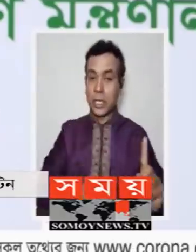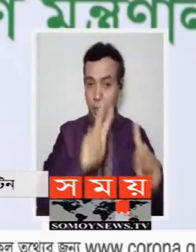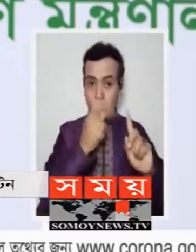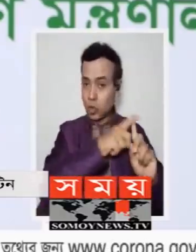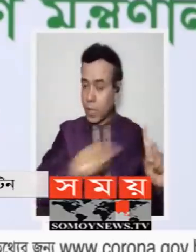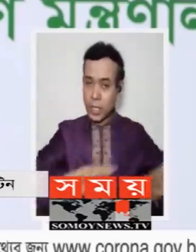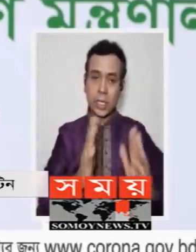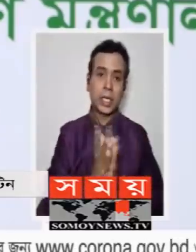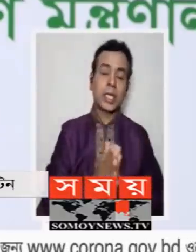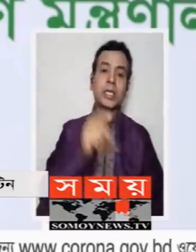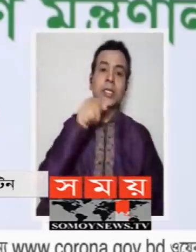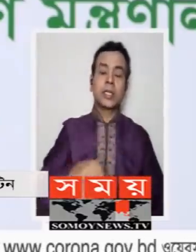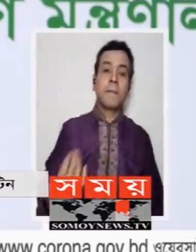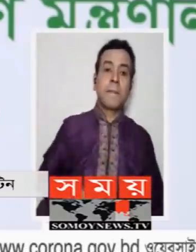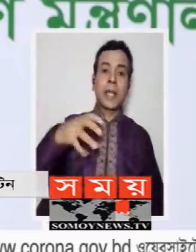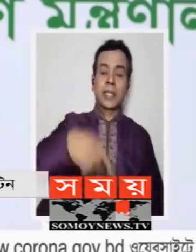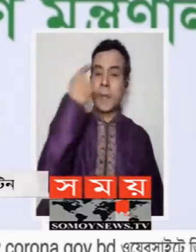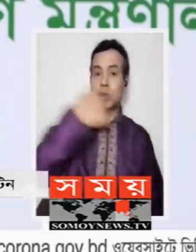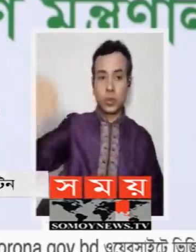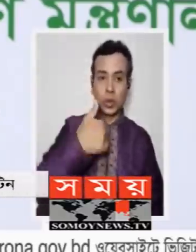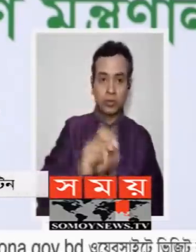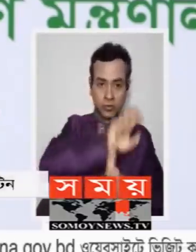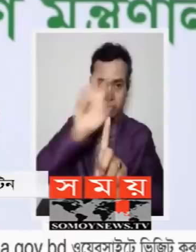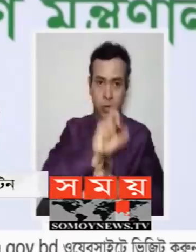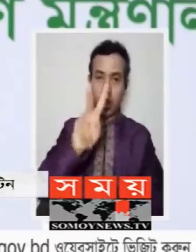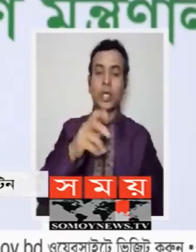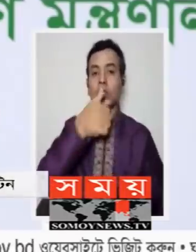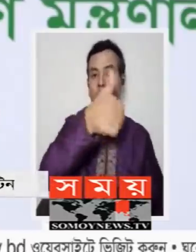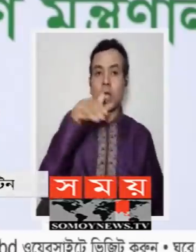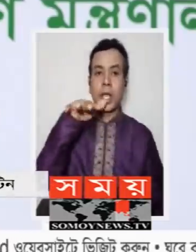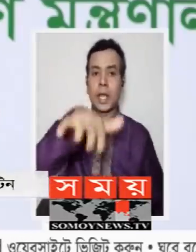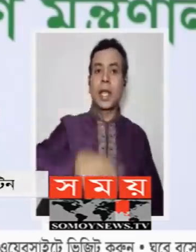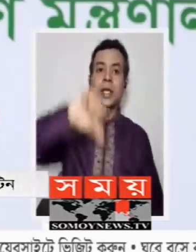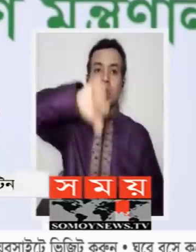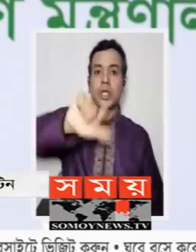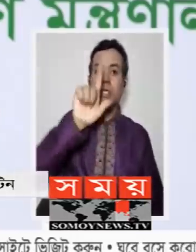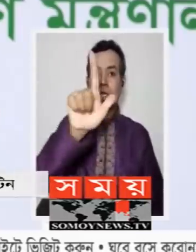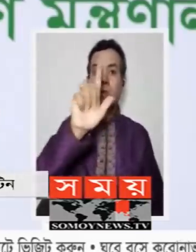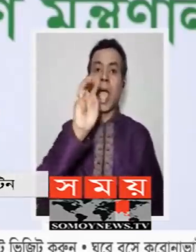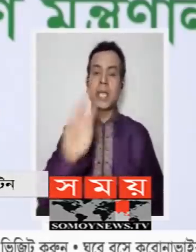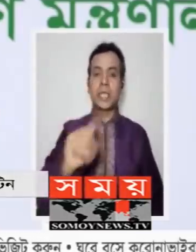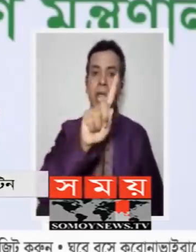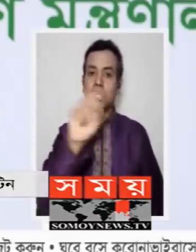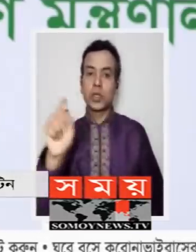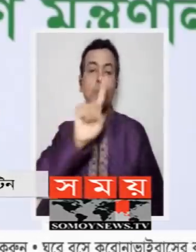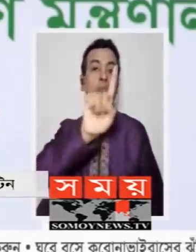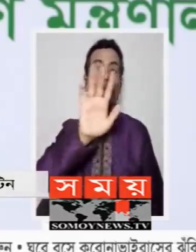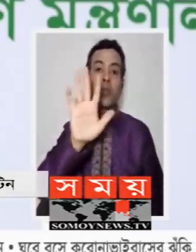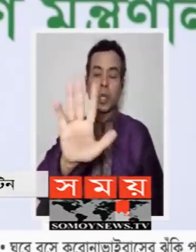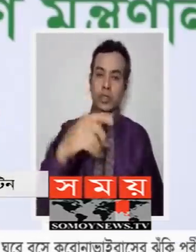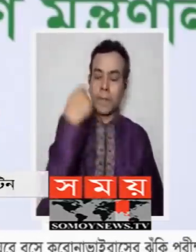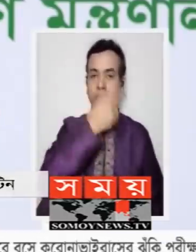এবং সর্বমোট 453 জনকে স্ক্রিনিং করা হয়েছে। এ পর্যন্ত সকল বন্দর এবং ক্যান্টনমেন্ট রেল স্টেশন